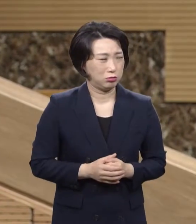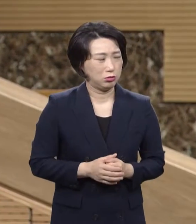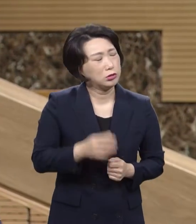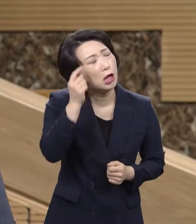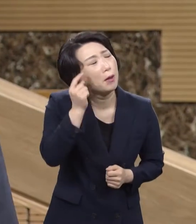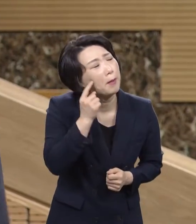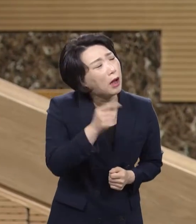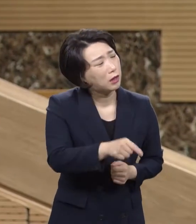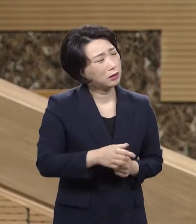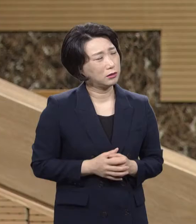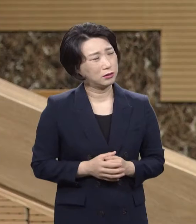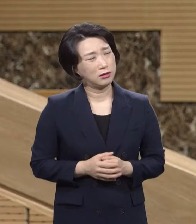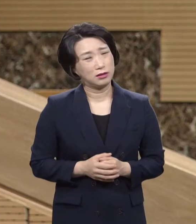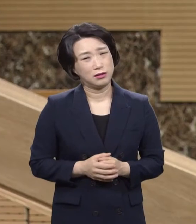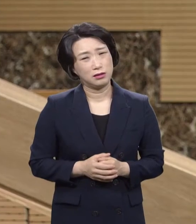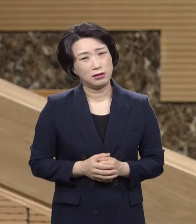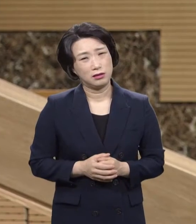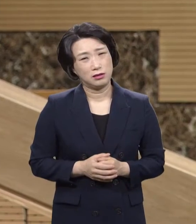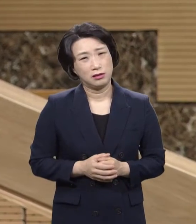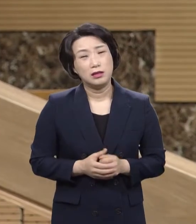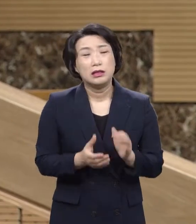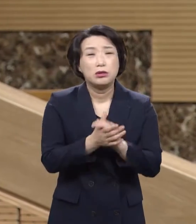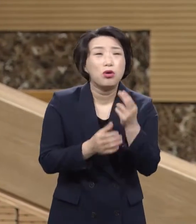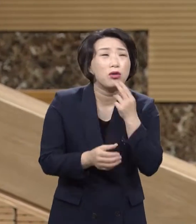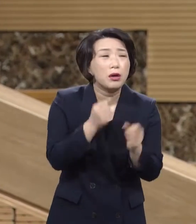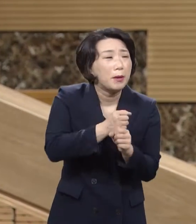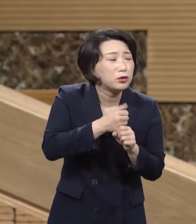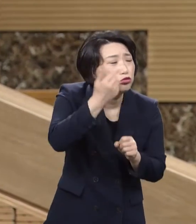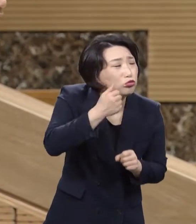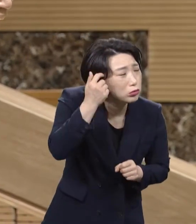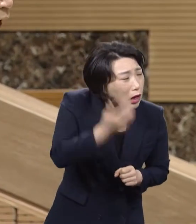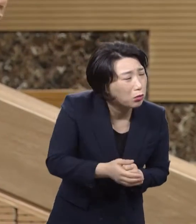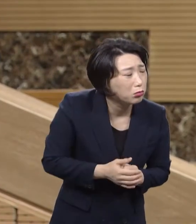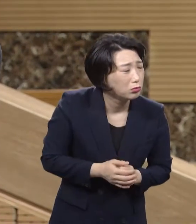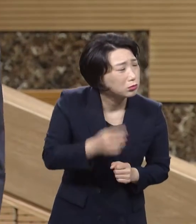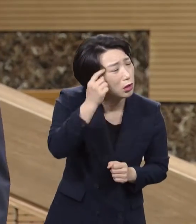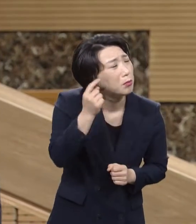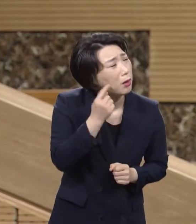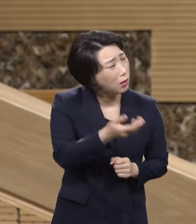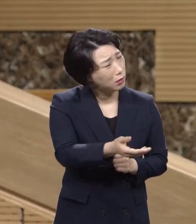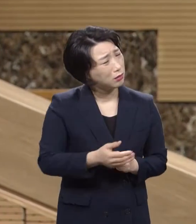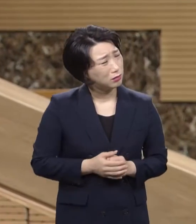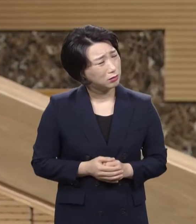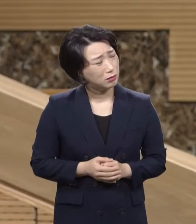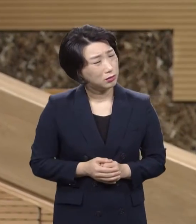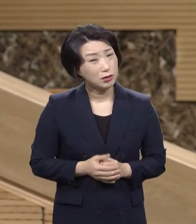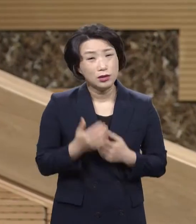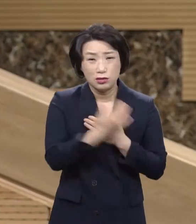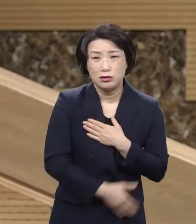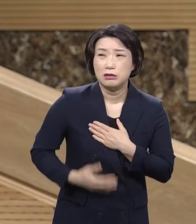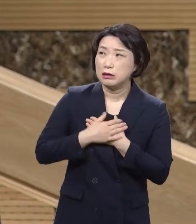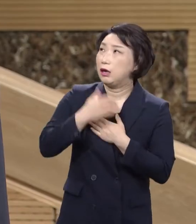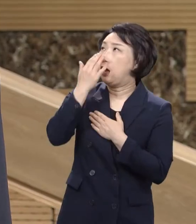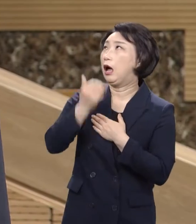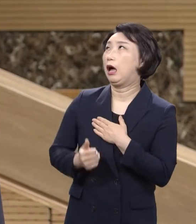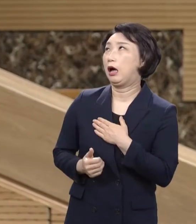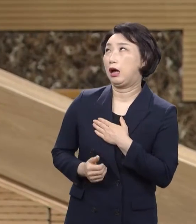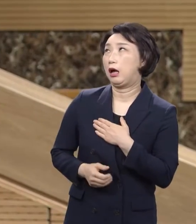생각해야 돼. 기도 못하게 하는 것이 누구냐? 육신이